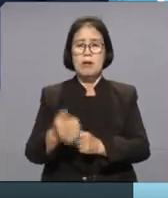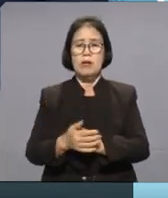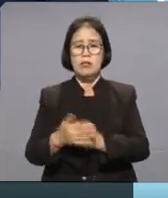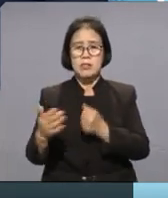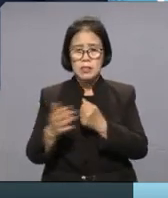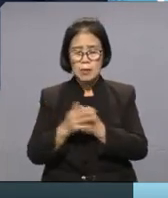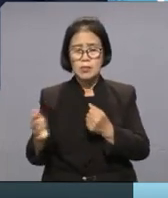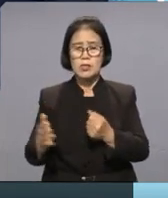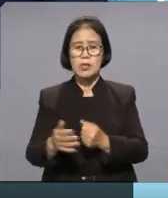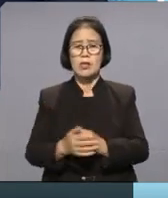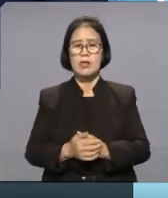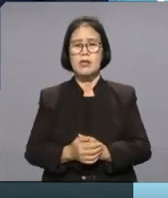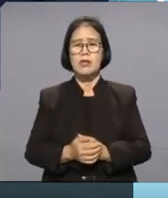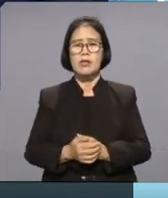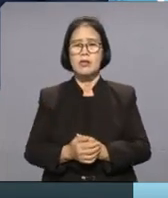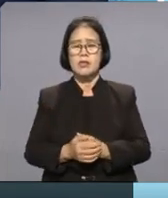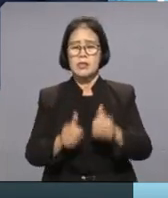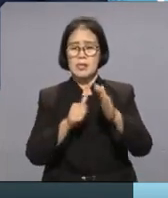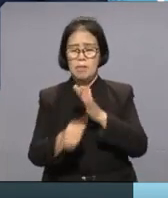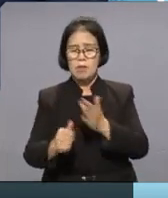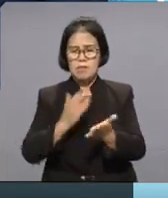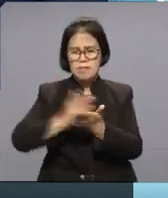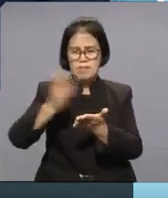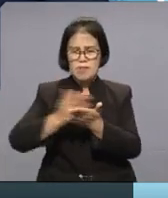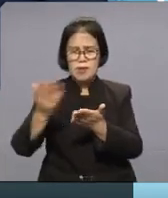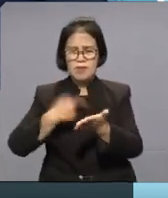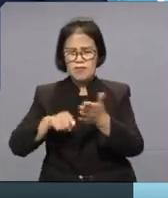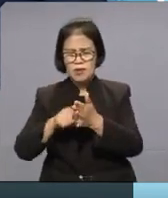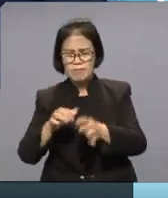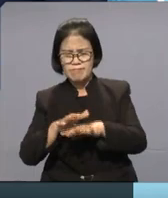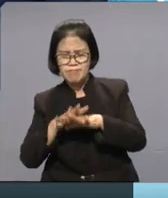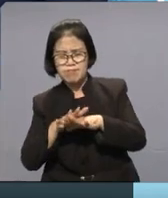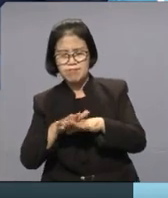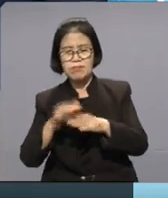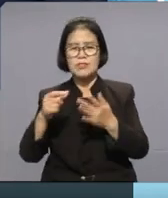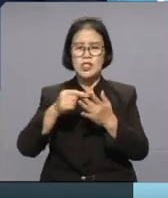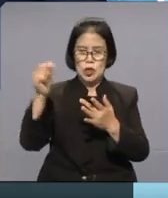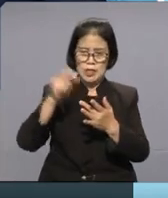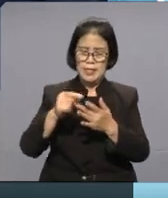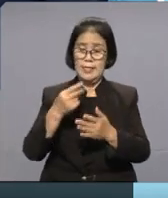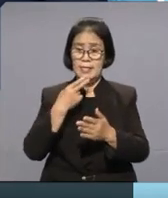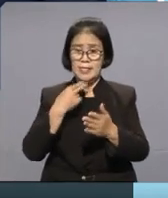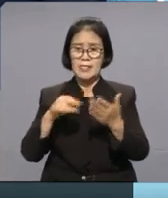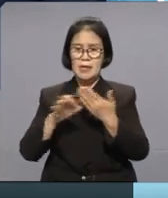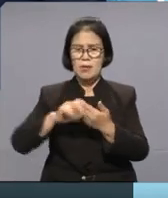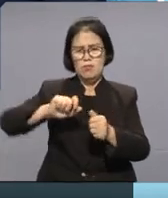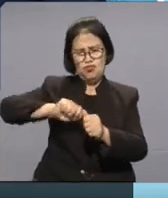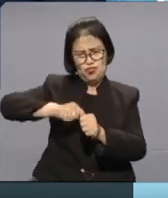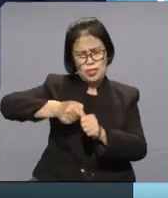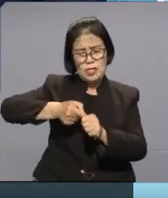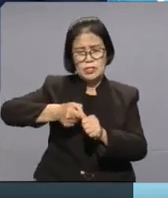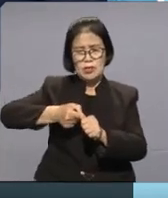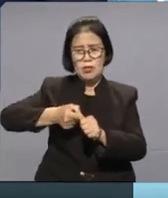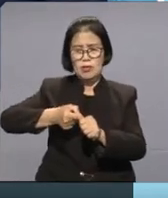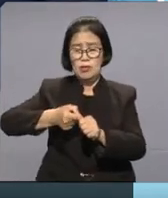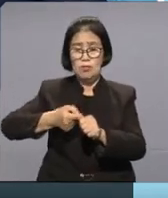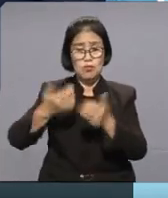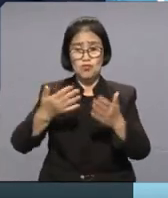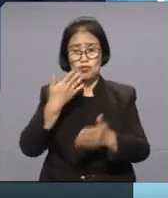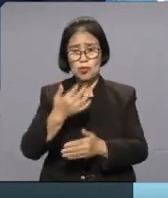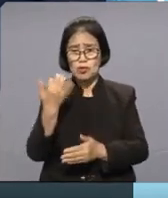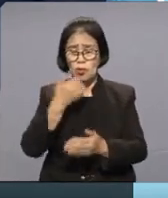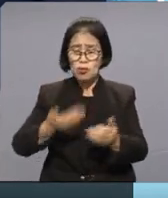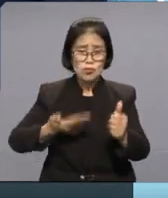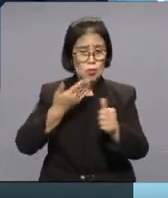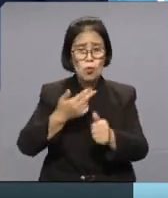해서 이 대표를 몰아내기 위한 어떤 전략적인 어떤 선택이 아니라면 이렇게 무리해서 할 수가 있느냐. 봐라, 네. 성상납 나 없다고 하는